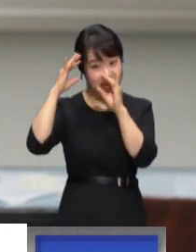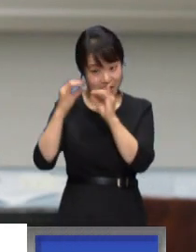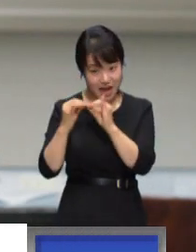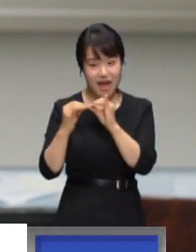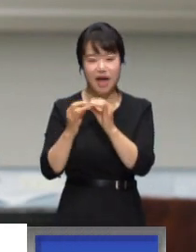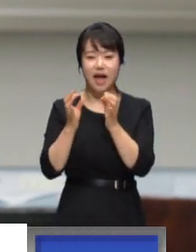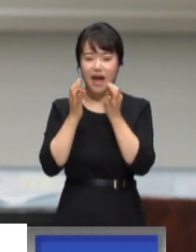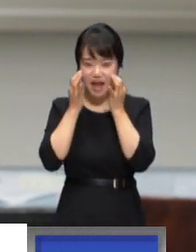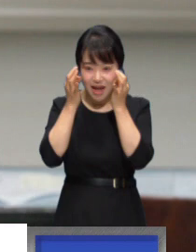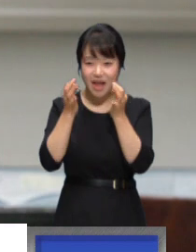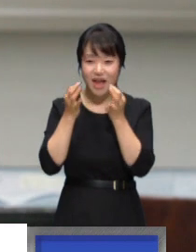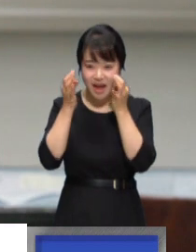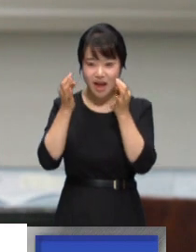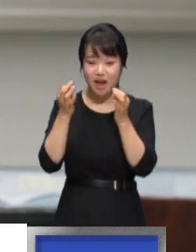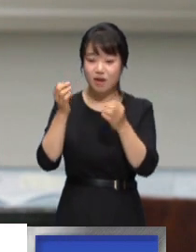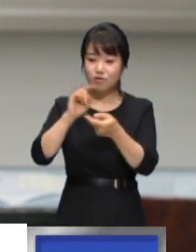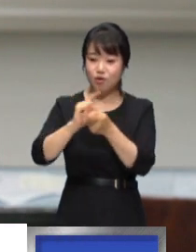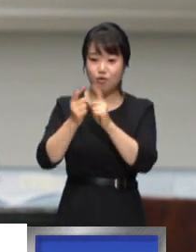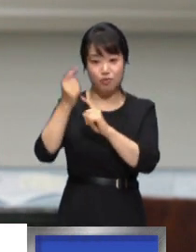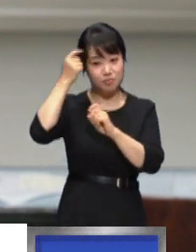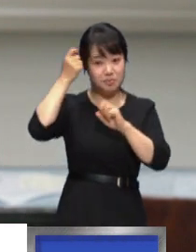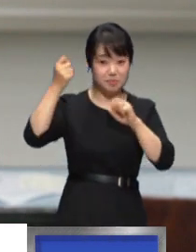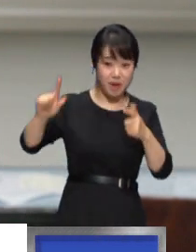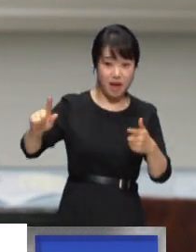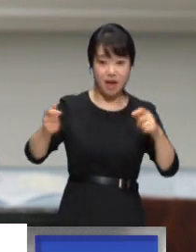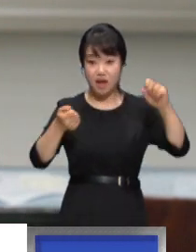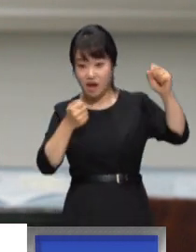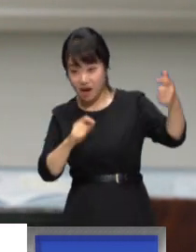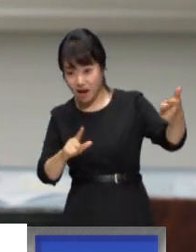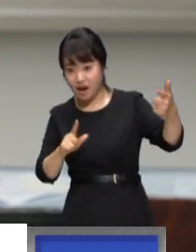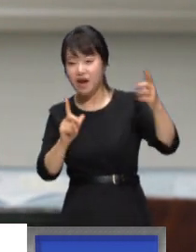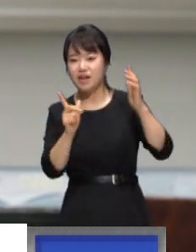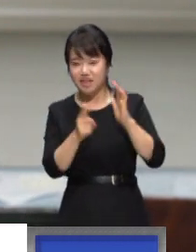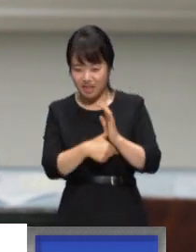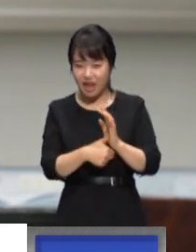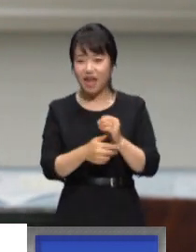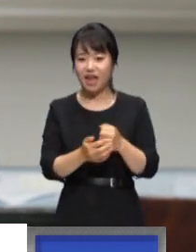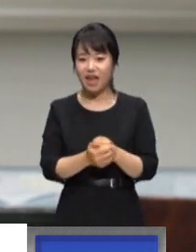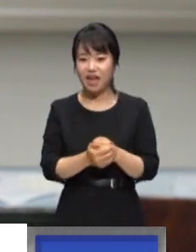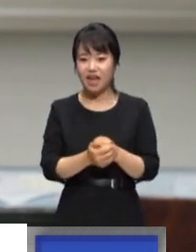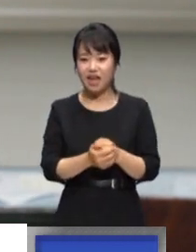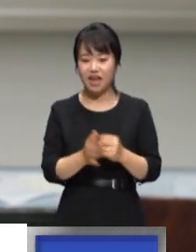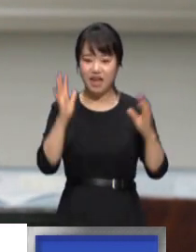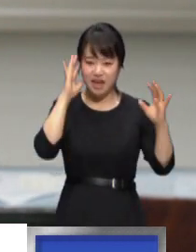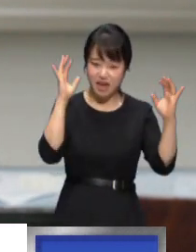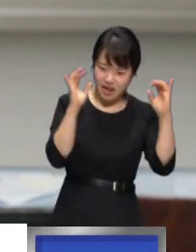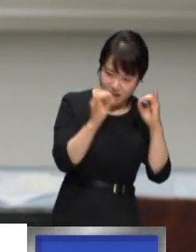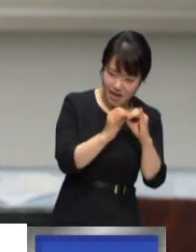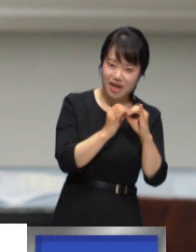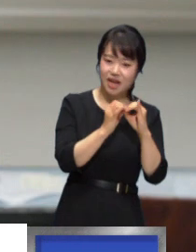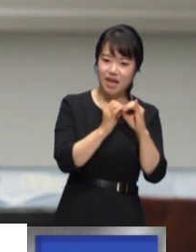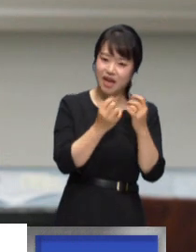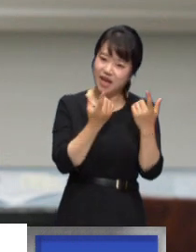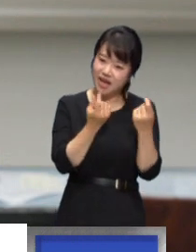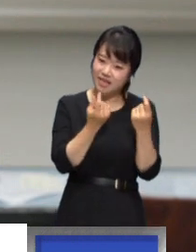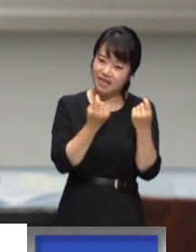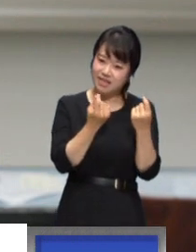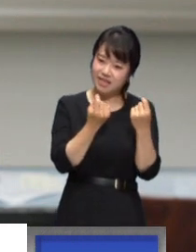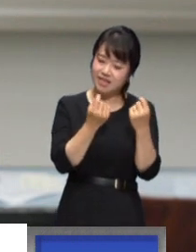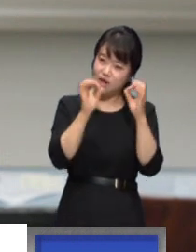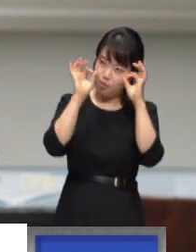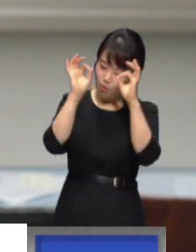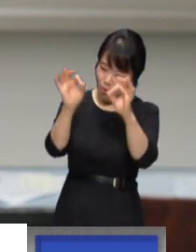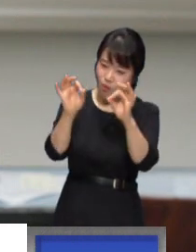하면서 서로 다른 그 취향에서 이제 뭔가 같은 곳을